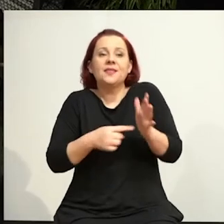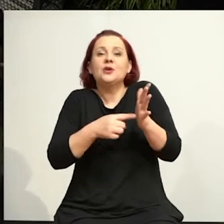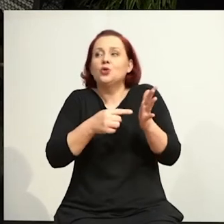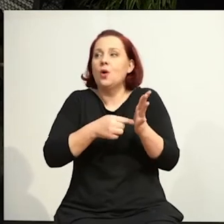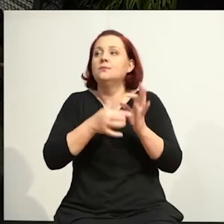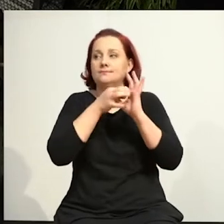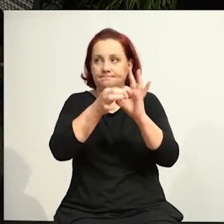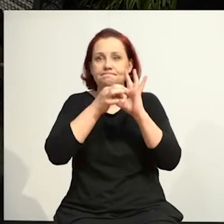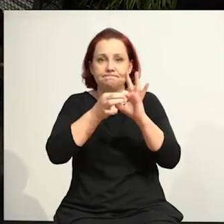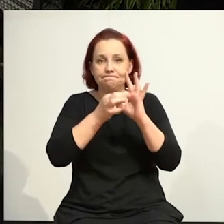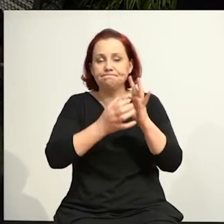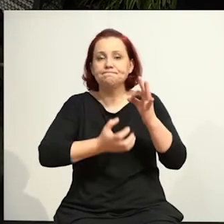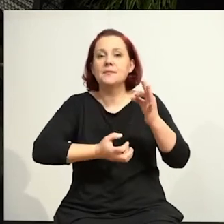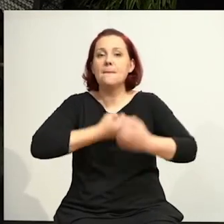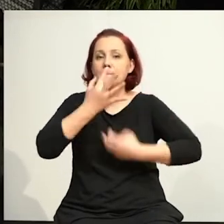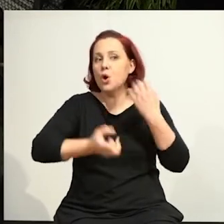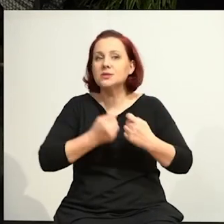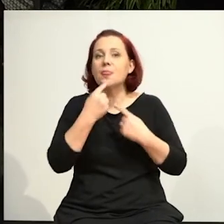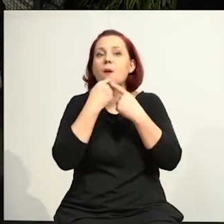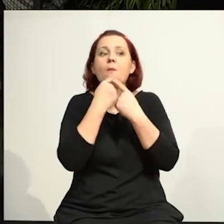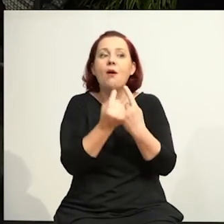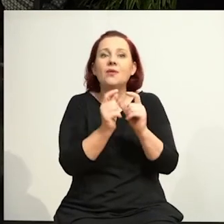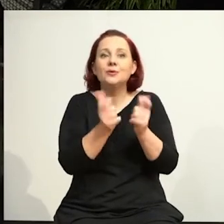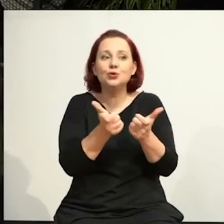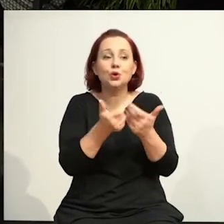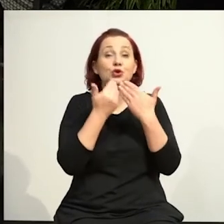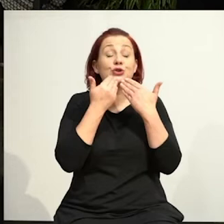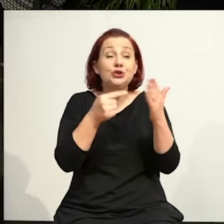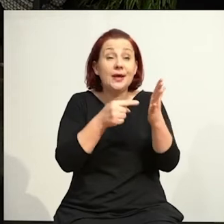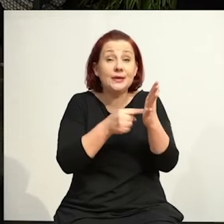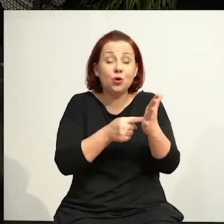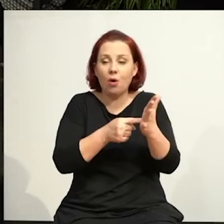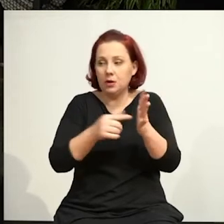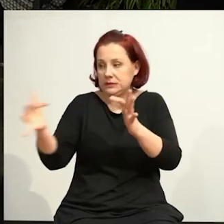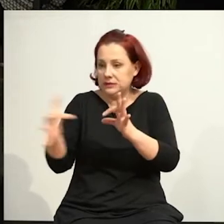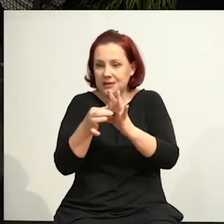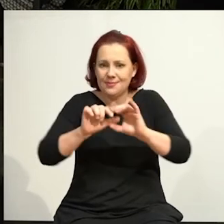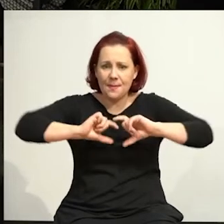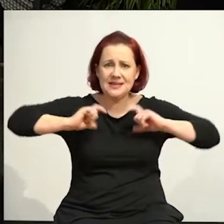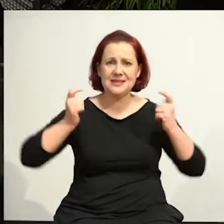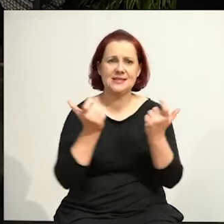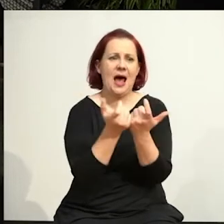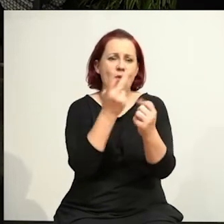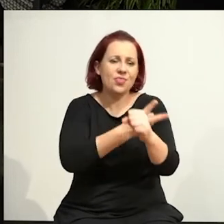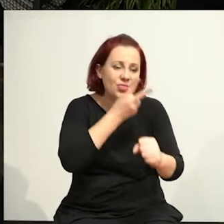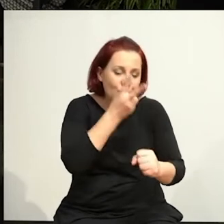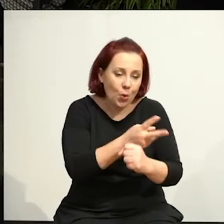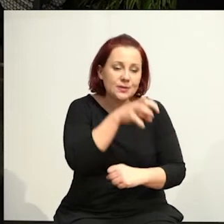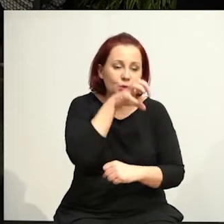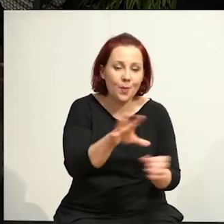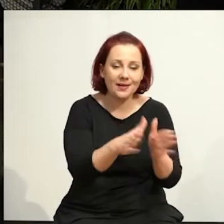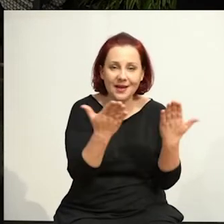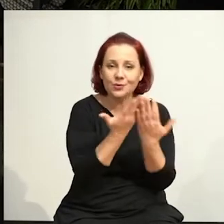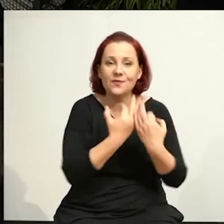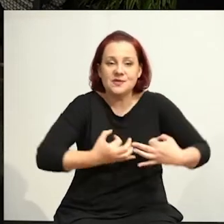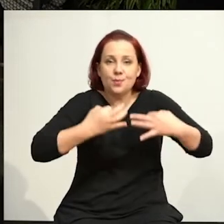tylko tyle, że to jest właśnie to jest furtka do całej literatury współczesnej, gdzie mamy, prawda, to ja, ale